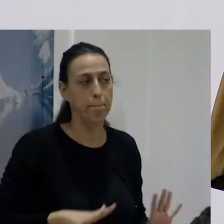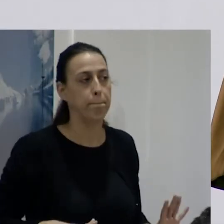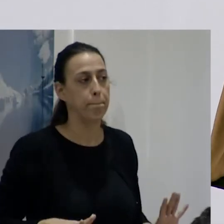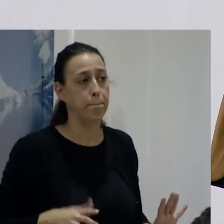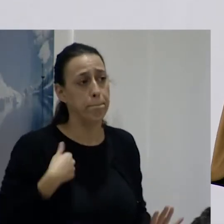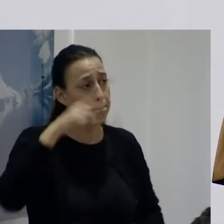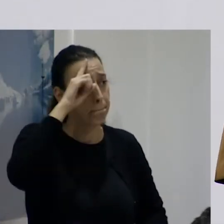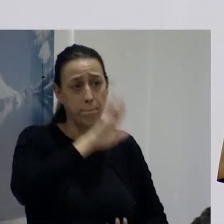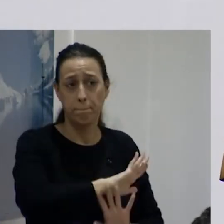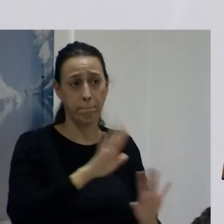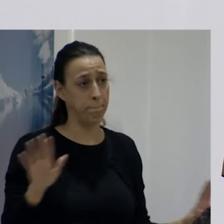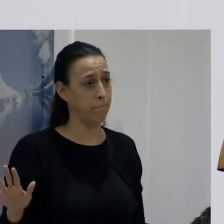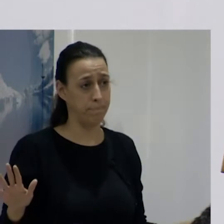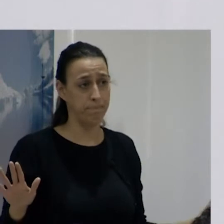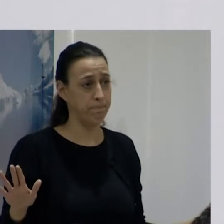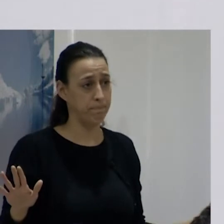No ho sé.